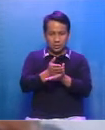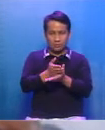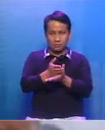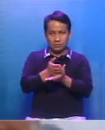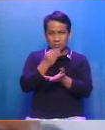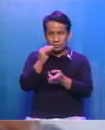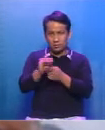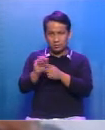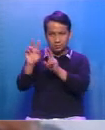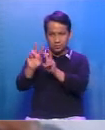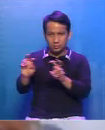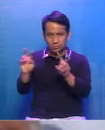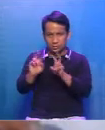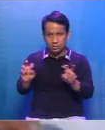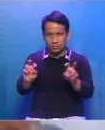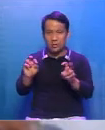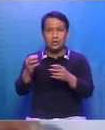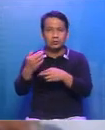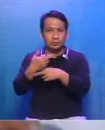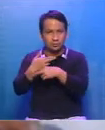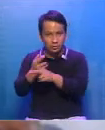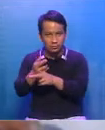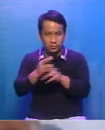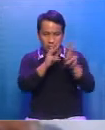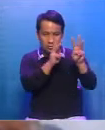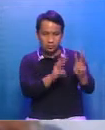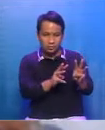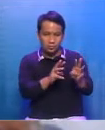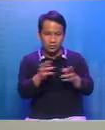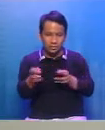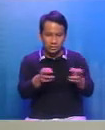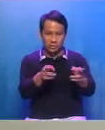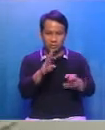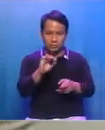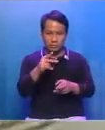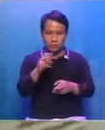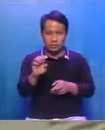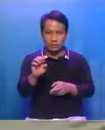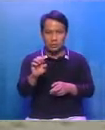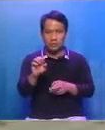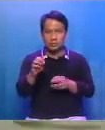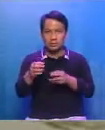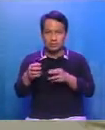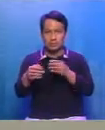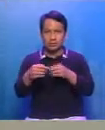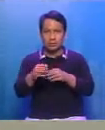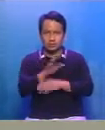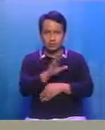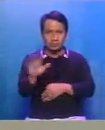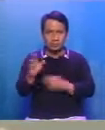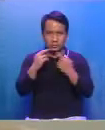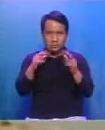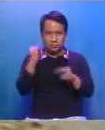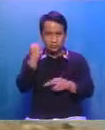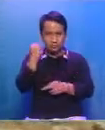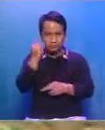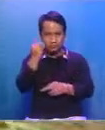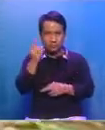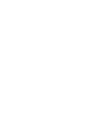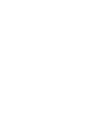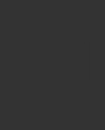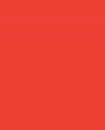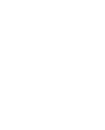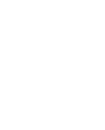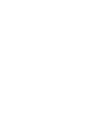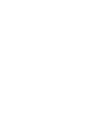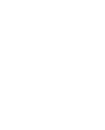at pag-imbestiga sa reclamation at mga pader sa riverbanks. Nagbabalita mula sa frontline, Jenny Dongon, News 5.